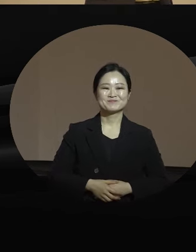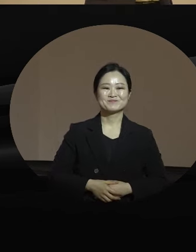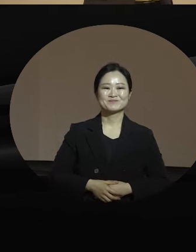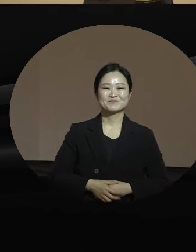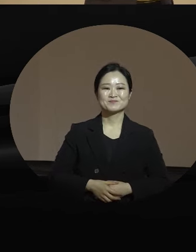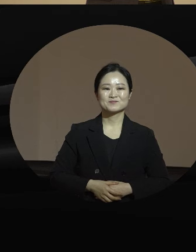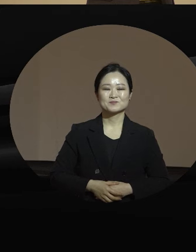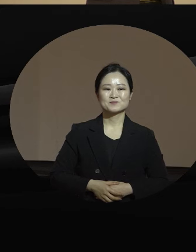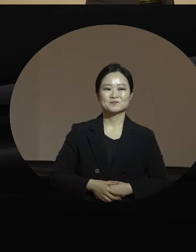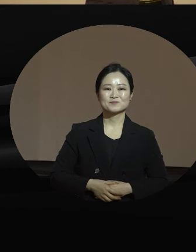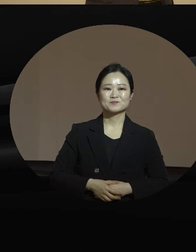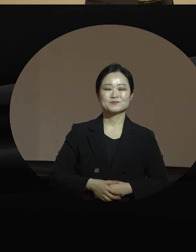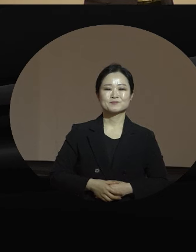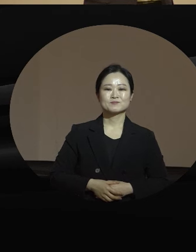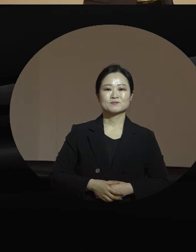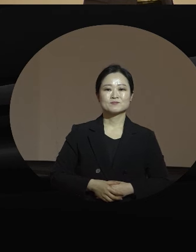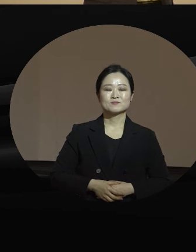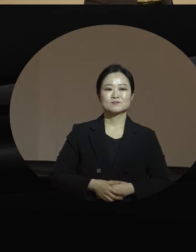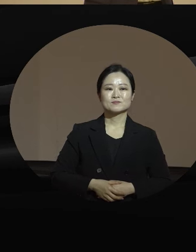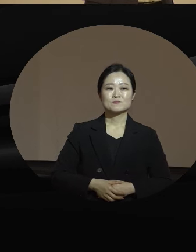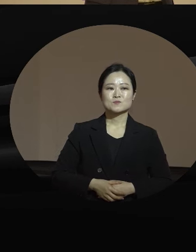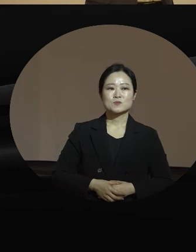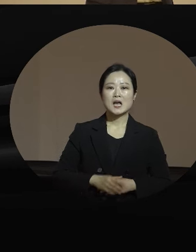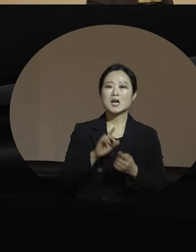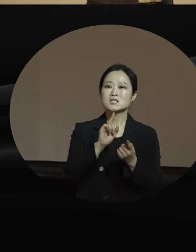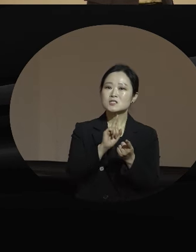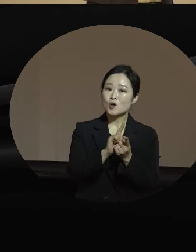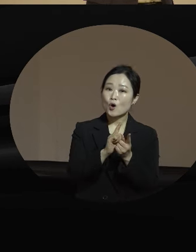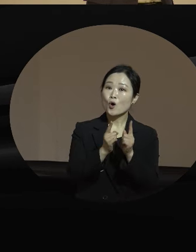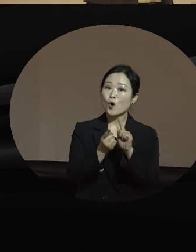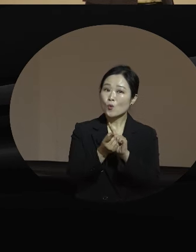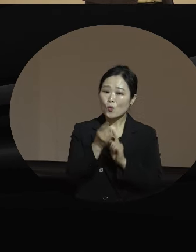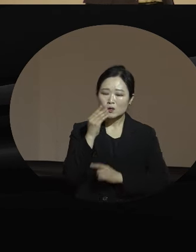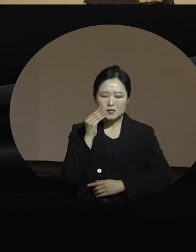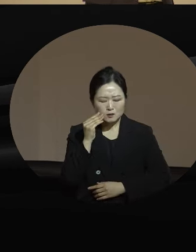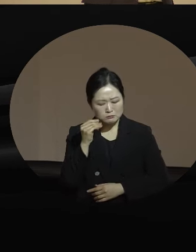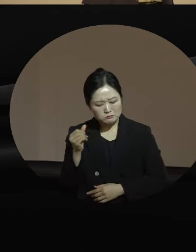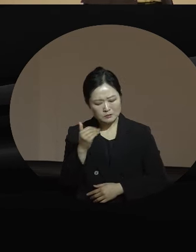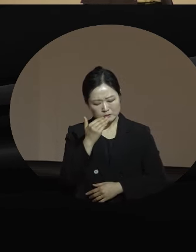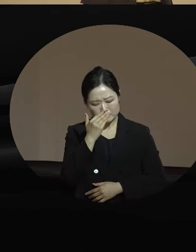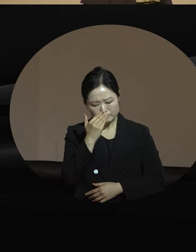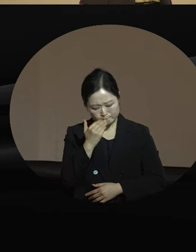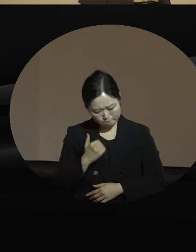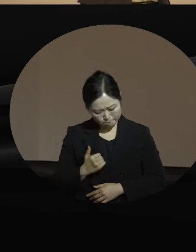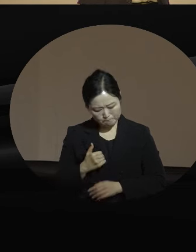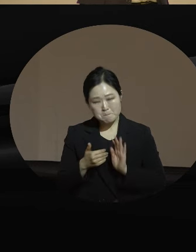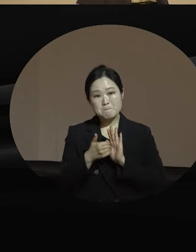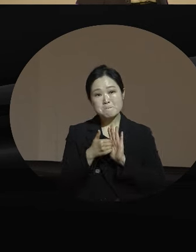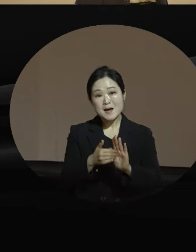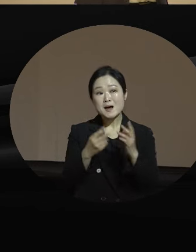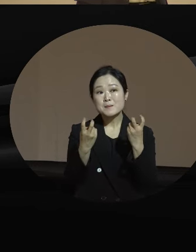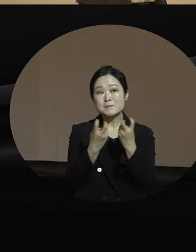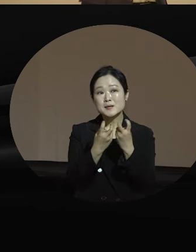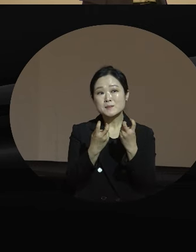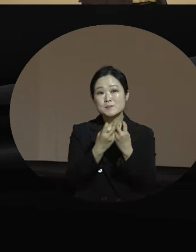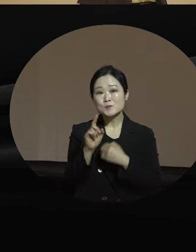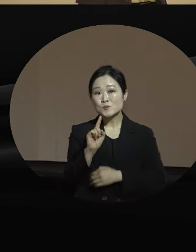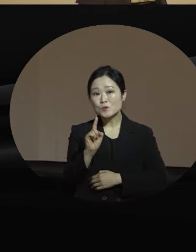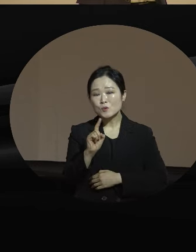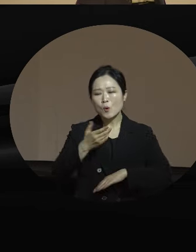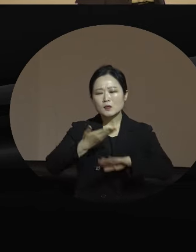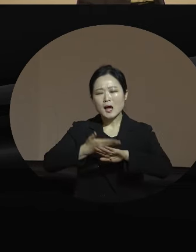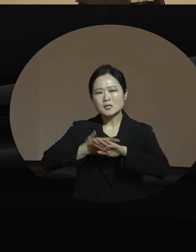굉장히 오래 살았다고 가정하면 서로가 서로에게 익숙해지고 지루함을 막는 방법은 반복으로 인해서 다른